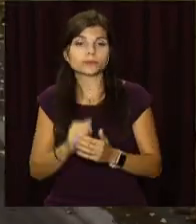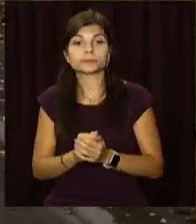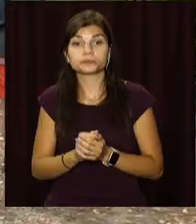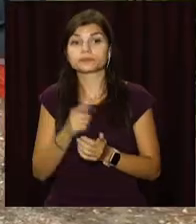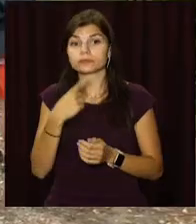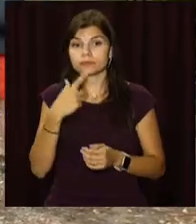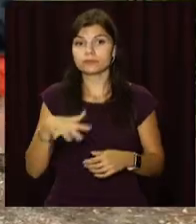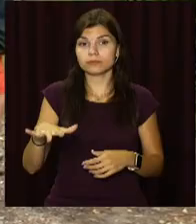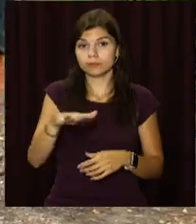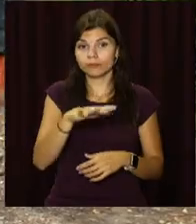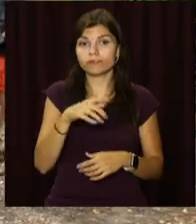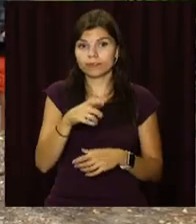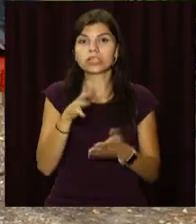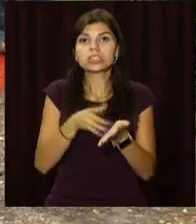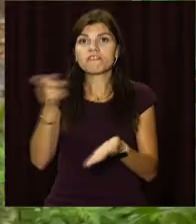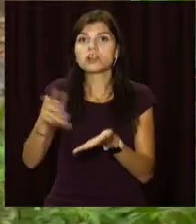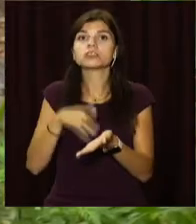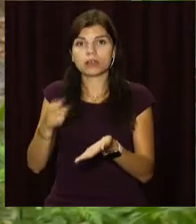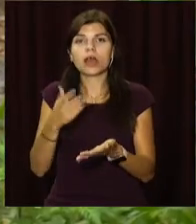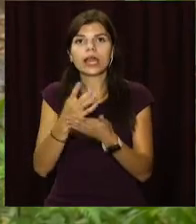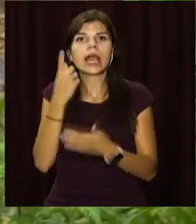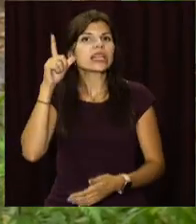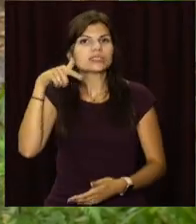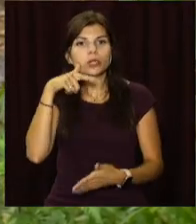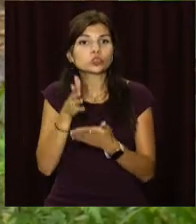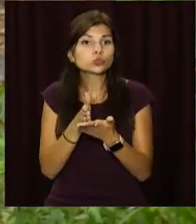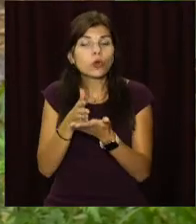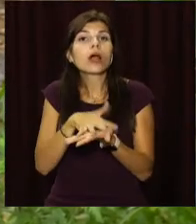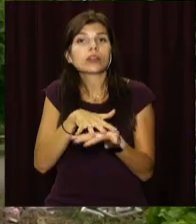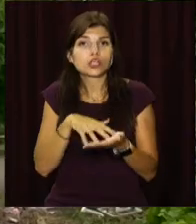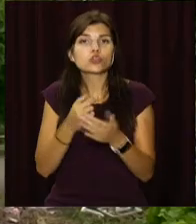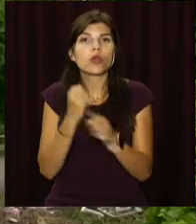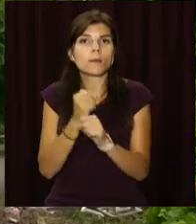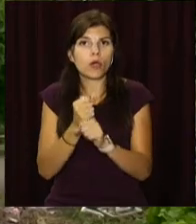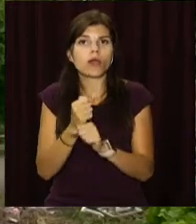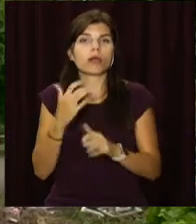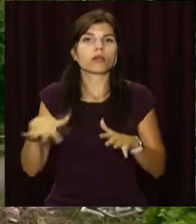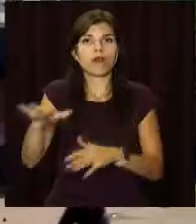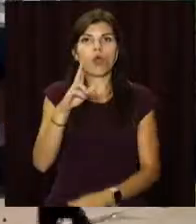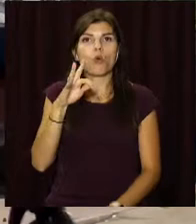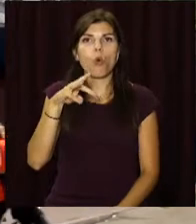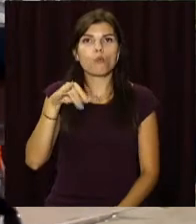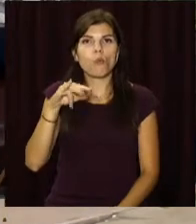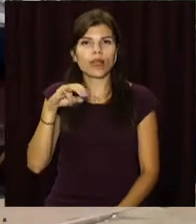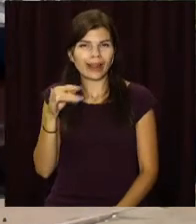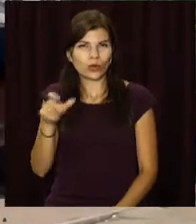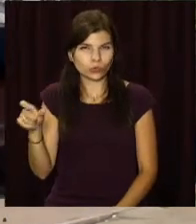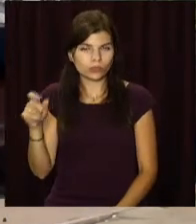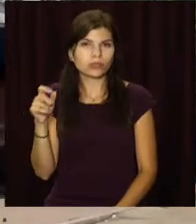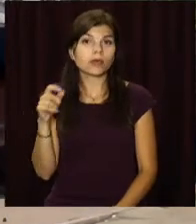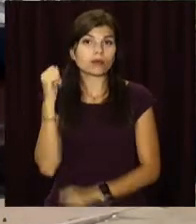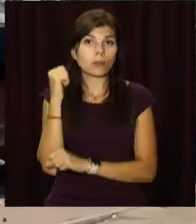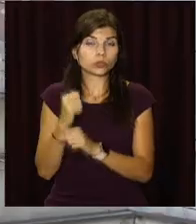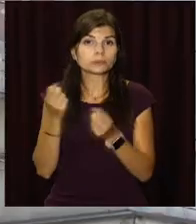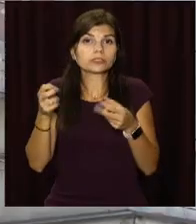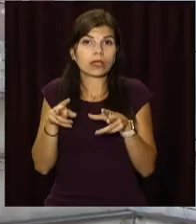на аварійні рослини приймає і фіксує єдина диспетчерська служба. Далі до роботи беруться комунальники. Продовжуються у місті ремонтні